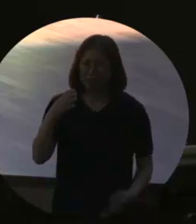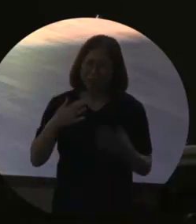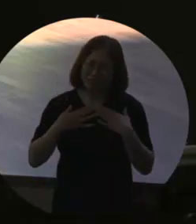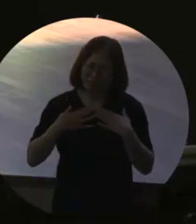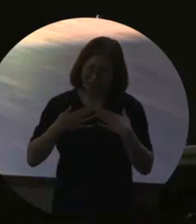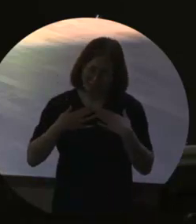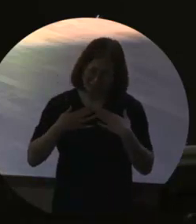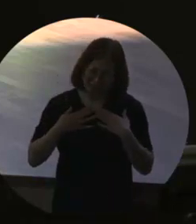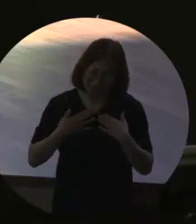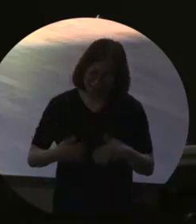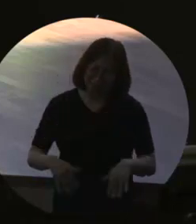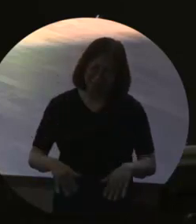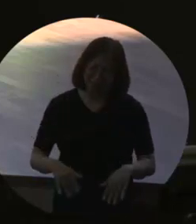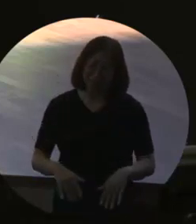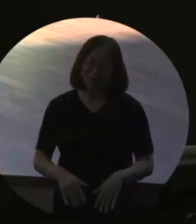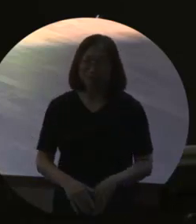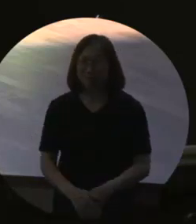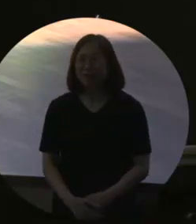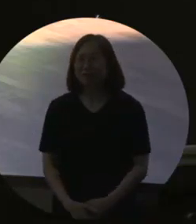지쳐만 가네.